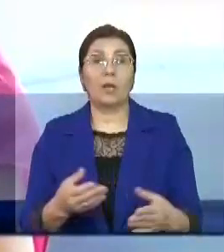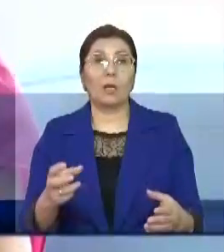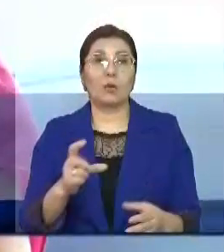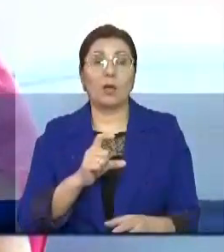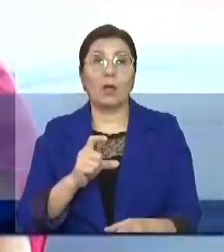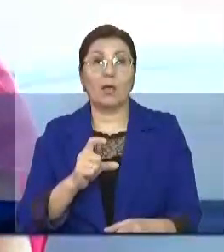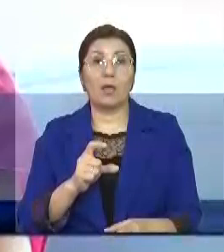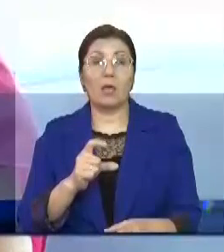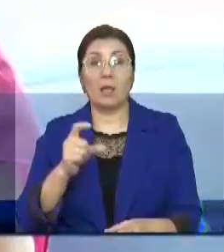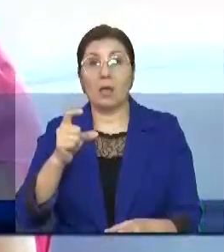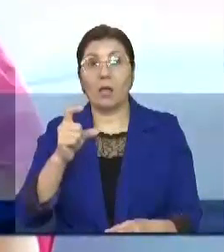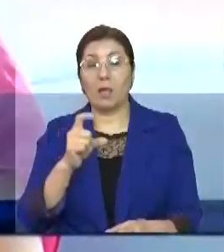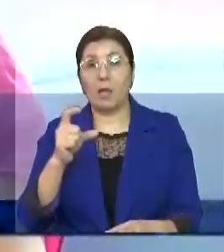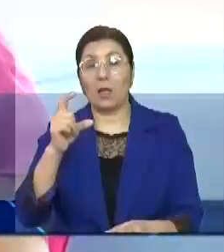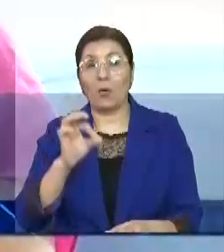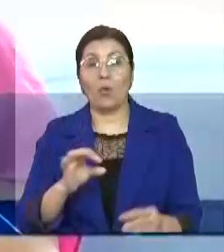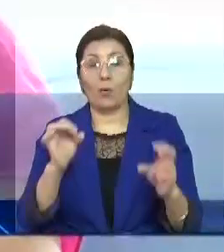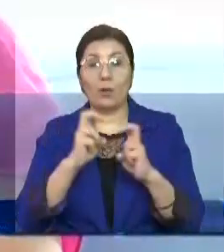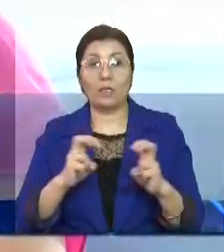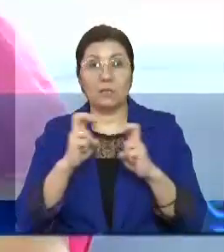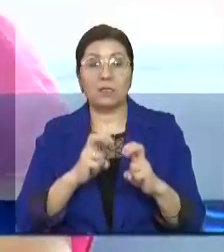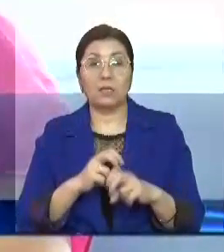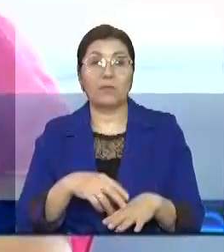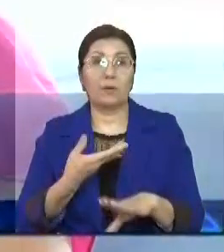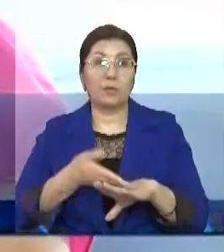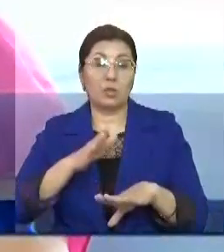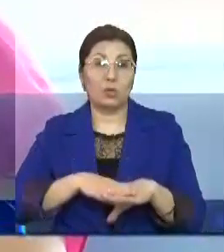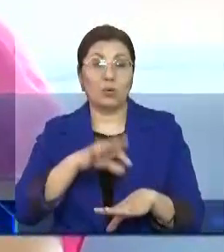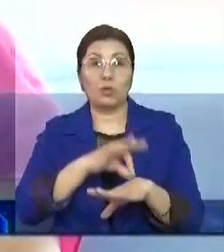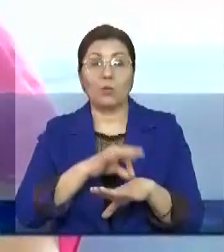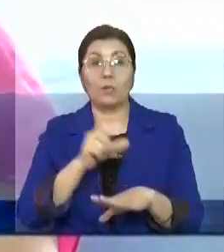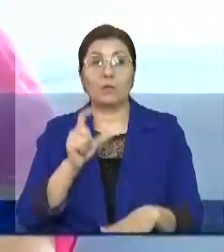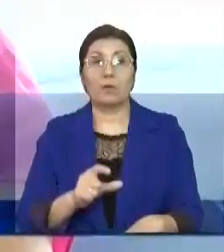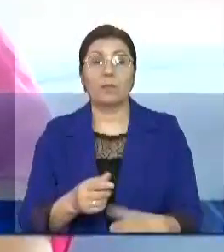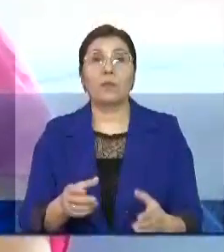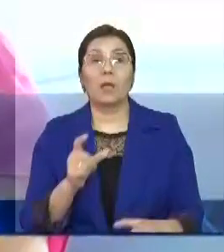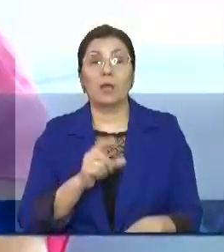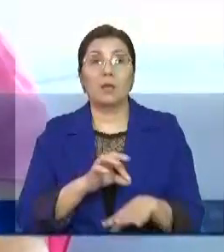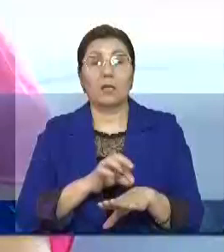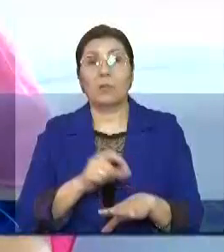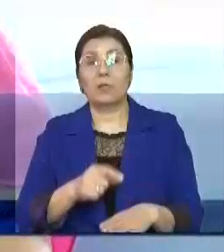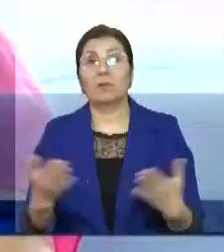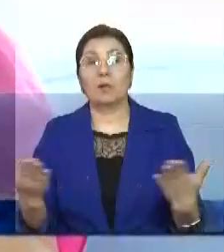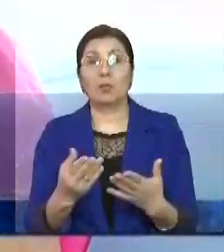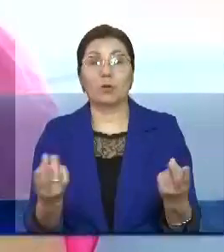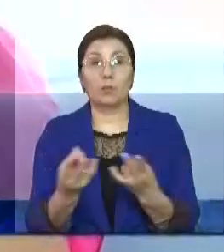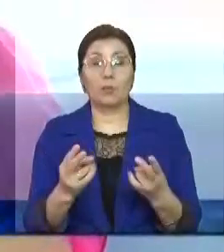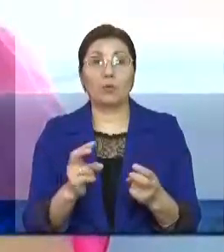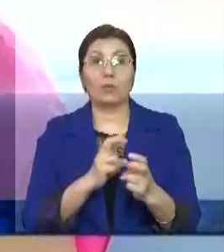эхоисследования тяжелым пациентам. И тем пациентам, которые нуждаются в оперативном лечении, мы